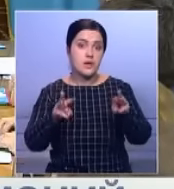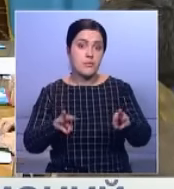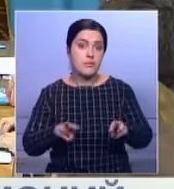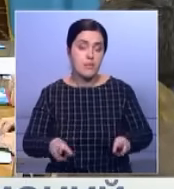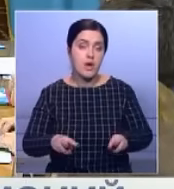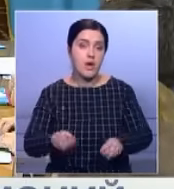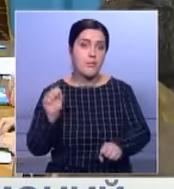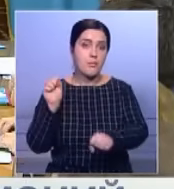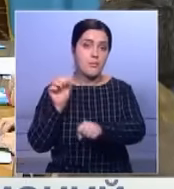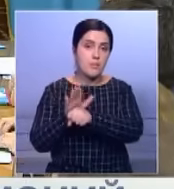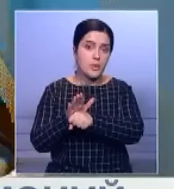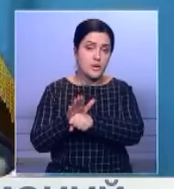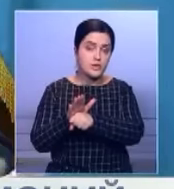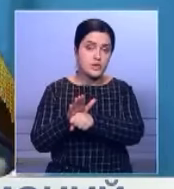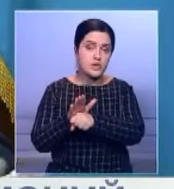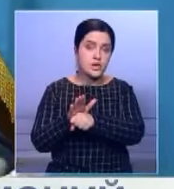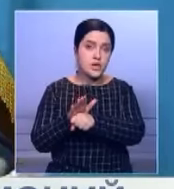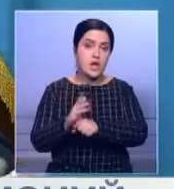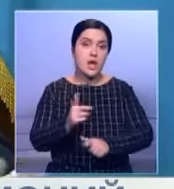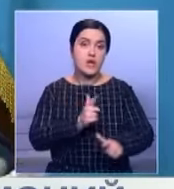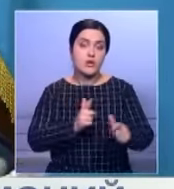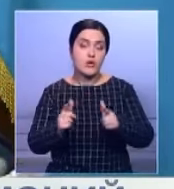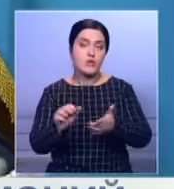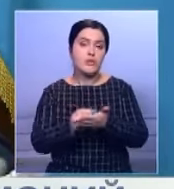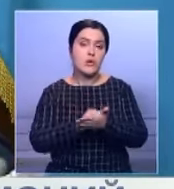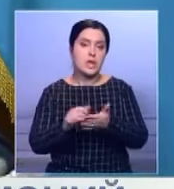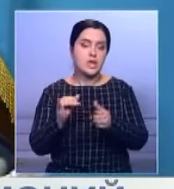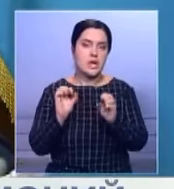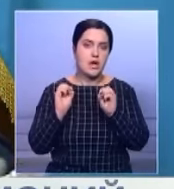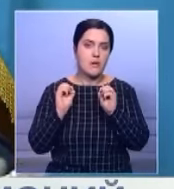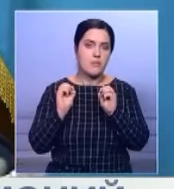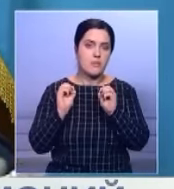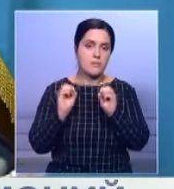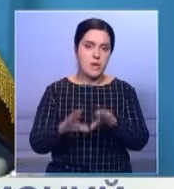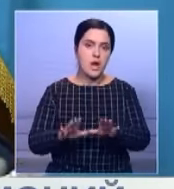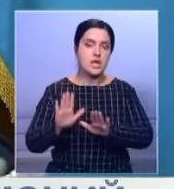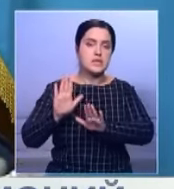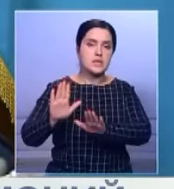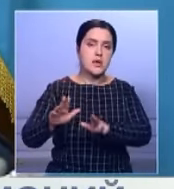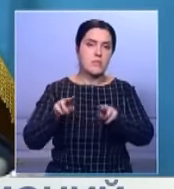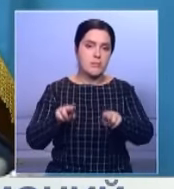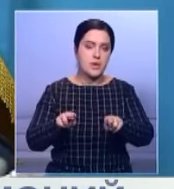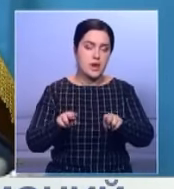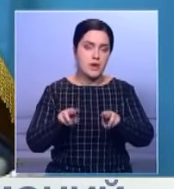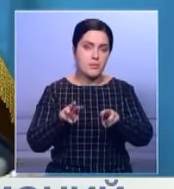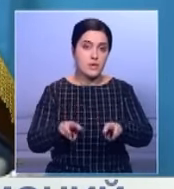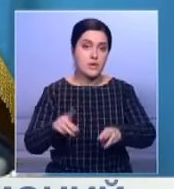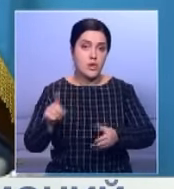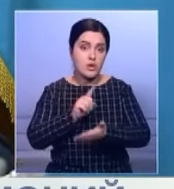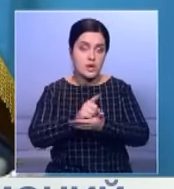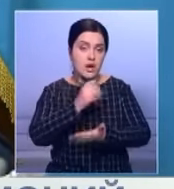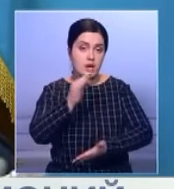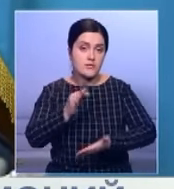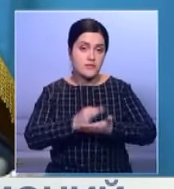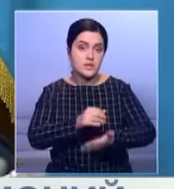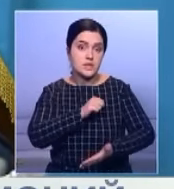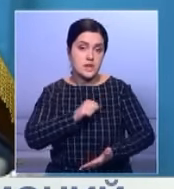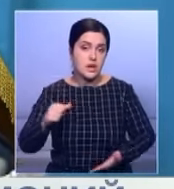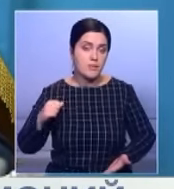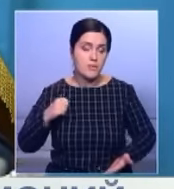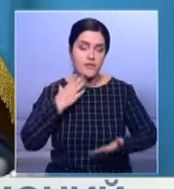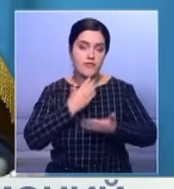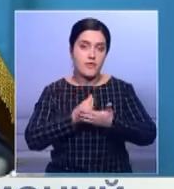получая поручение, готовит документы и бросает зампремьеру или премьеру. Он должен отвечать в своем